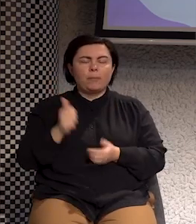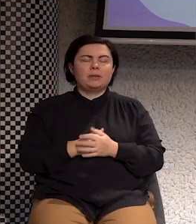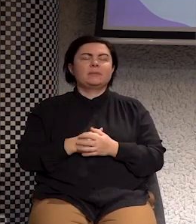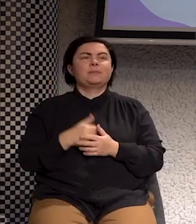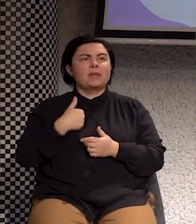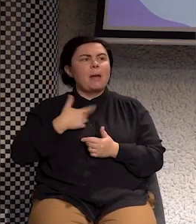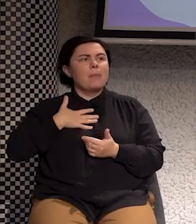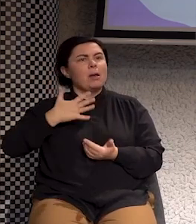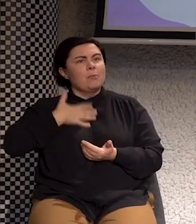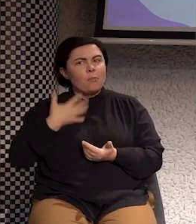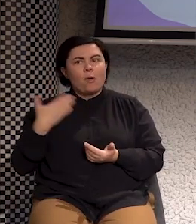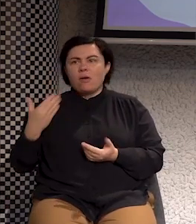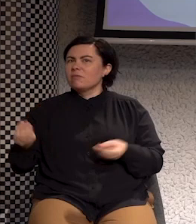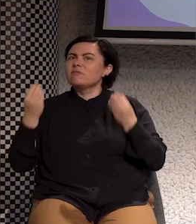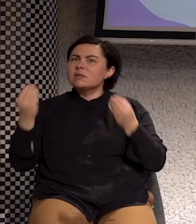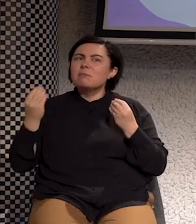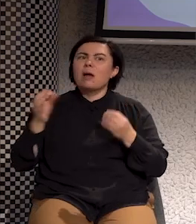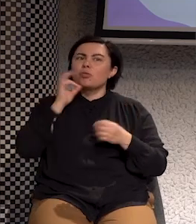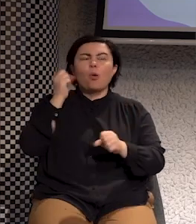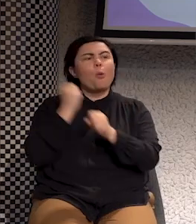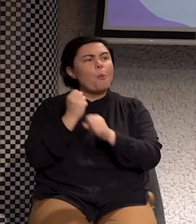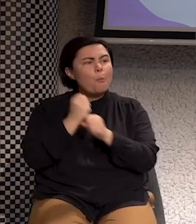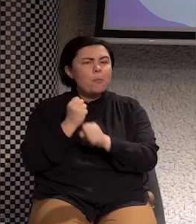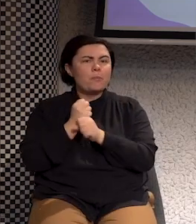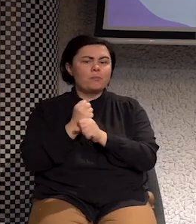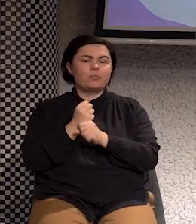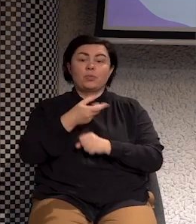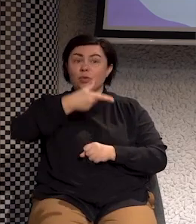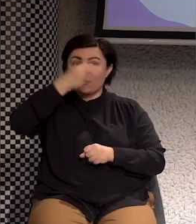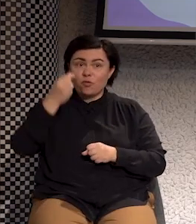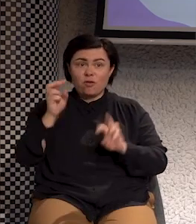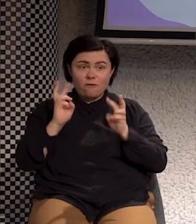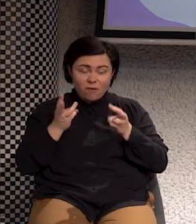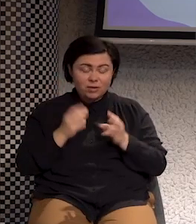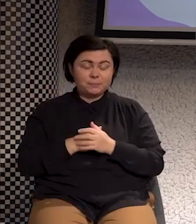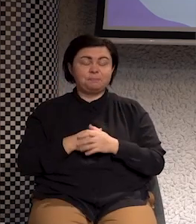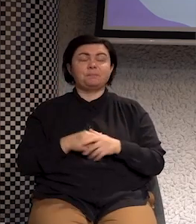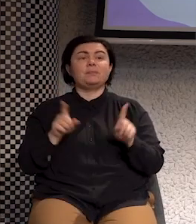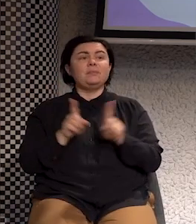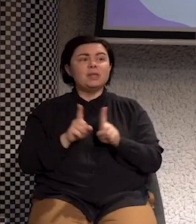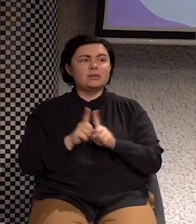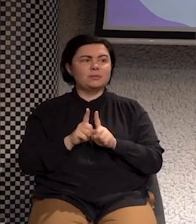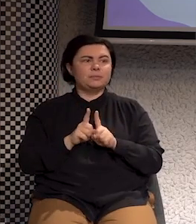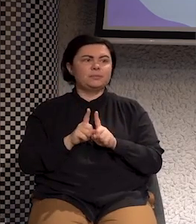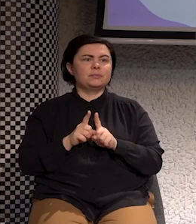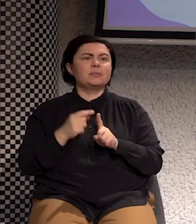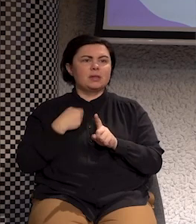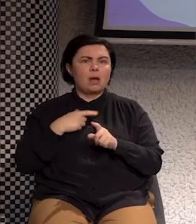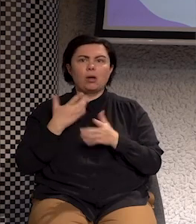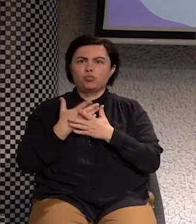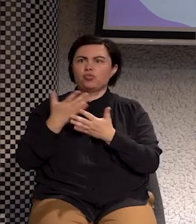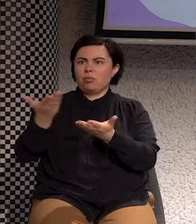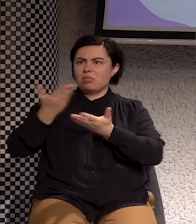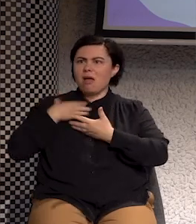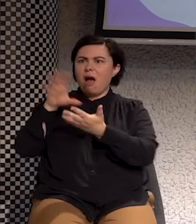trochę miałem takie poczucie z jednej strony wspaniałej, dobrej pracy, która się wydarzała, to były dwudniowe warsztaty, a z drugiej strony takie, że ja też dużo czerpałem,